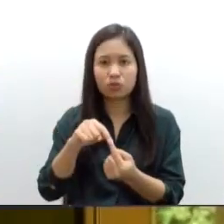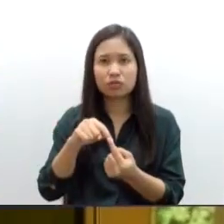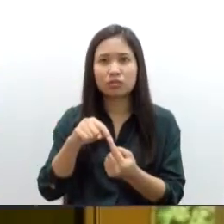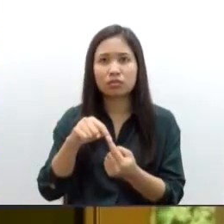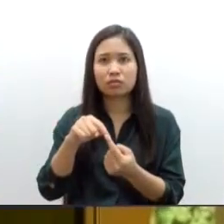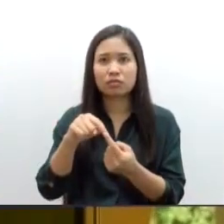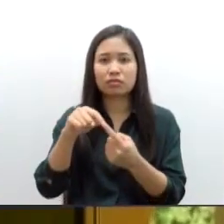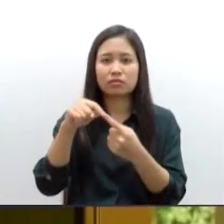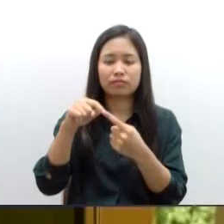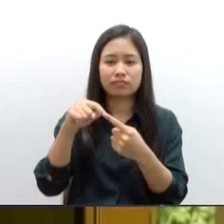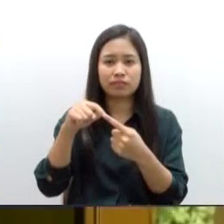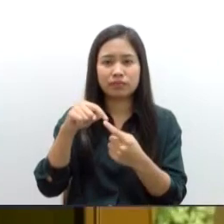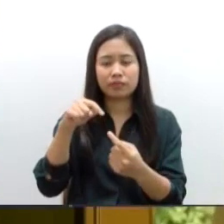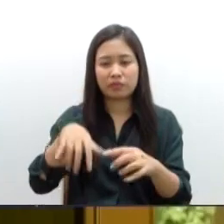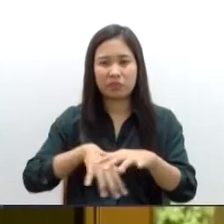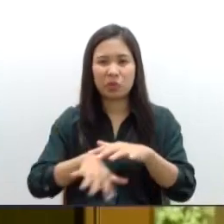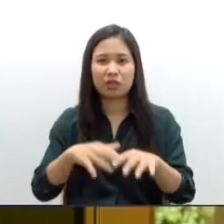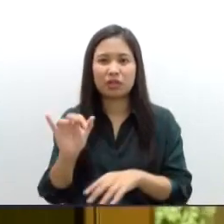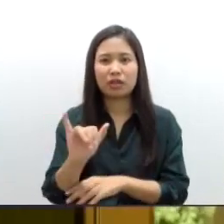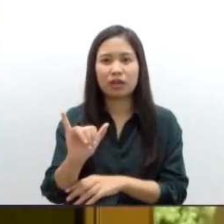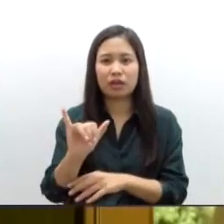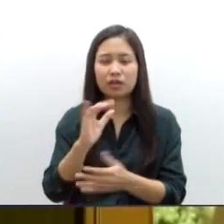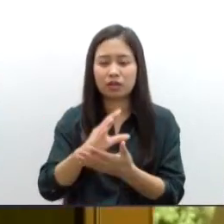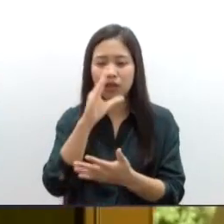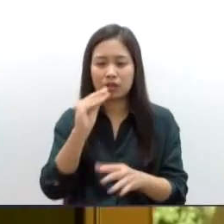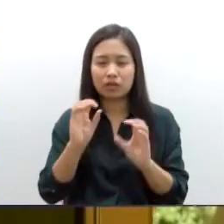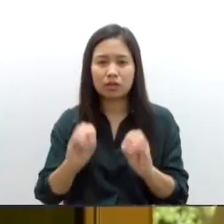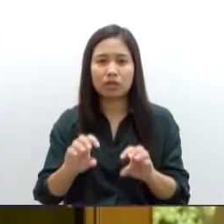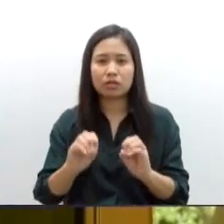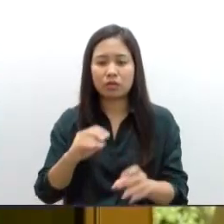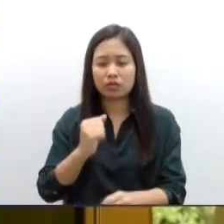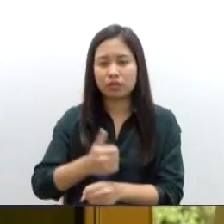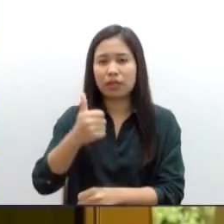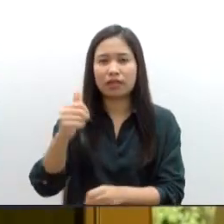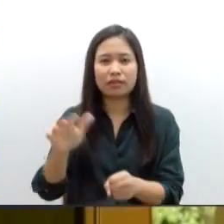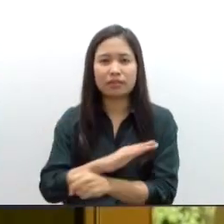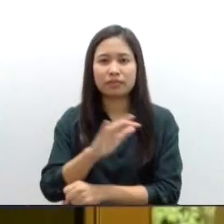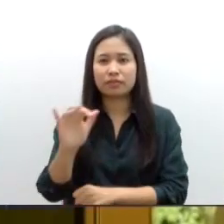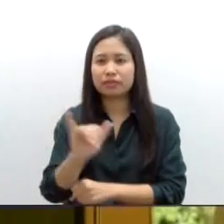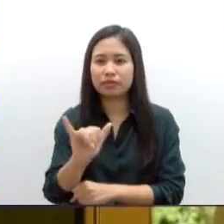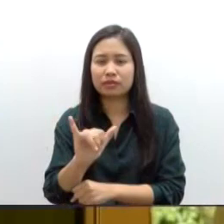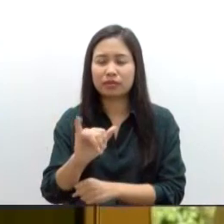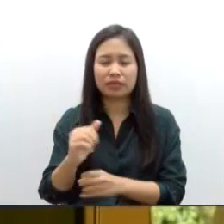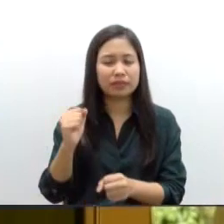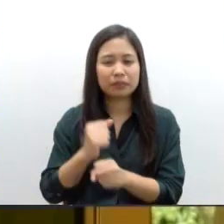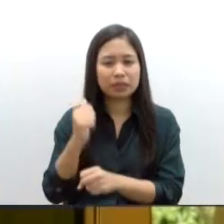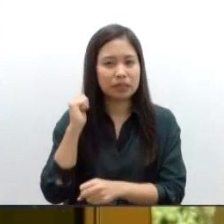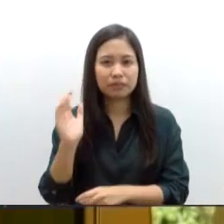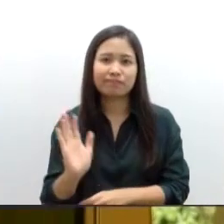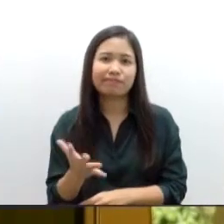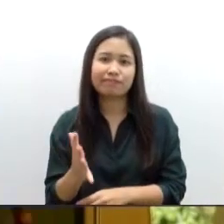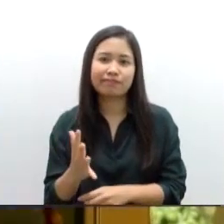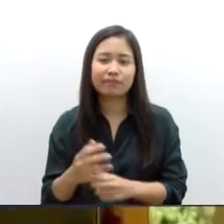ที่ไม่ปกตินะครับการเรียนการสอนไม่สามารถทำได้เหมือนเดิมเ